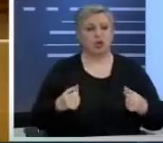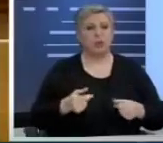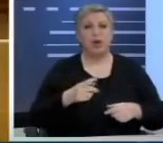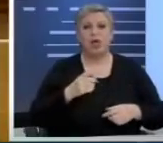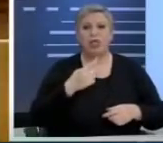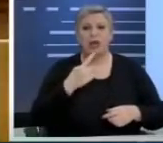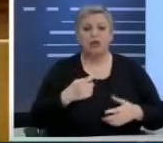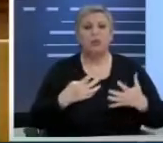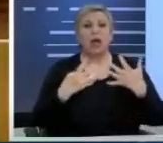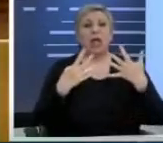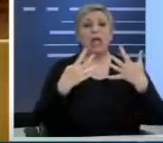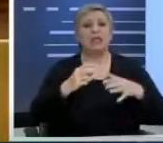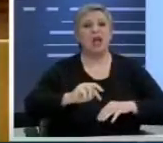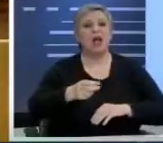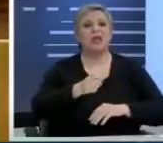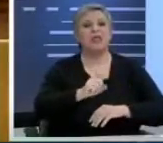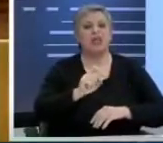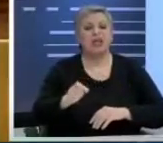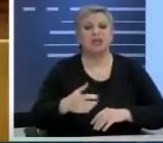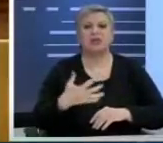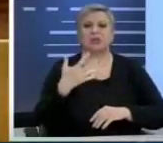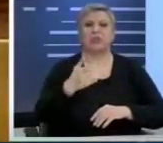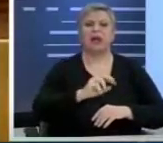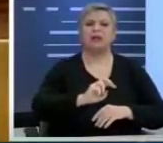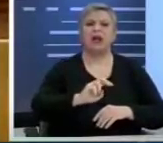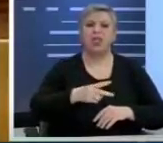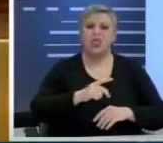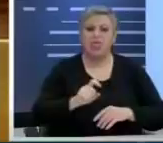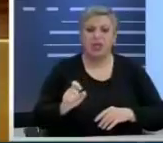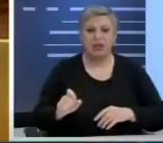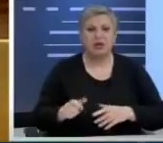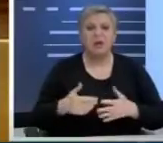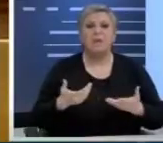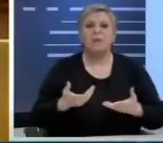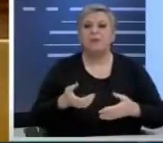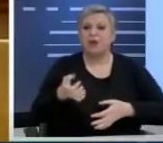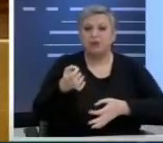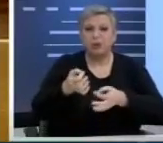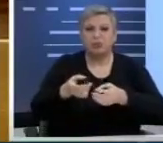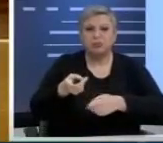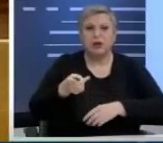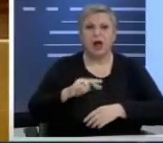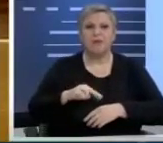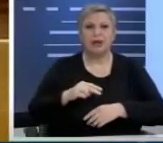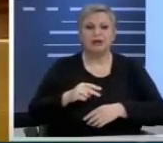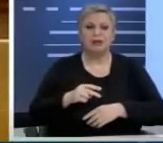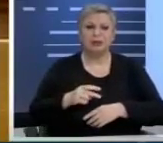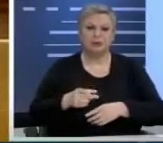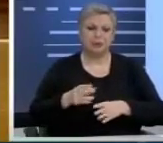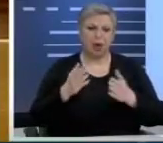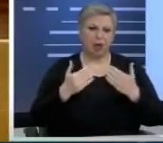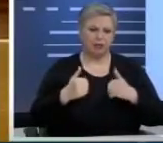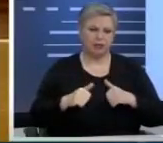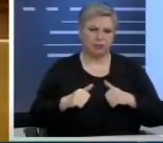είναι 5 δις και από πού θα έρθουνε. Εγώ απάντηση σε αυτό δεν πήρα. Θέλω να επιστρέψω στην